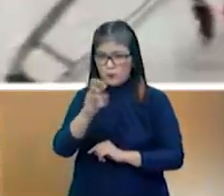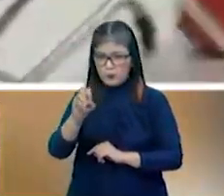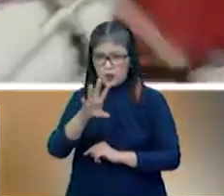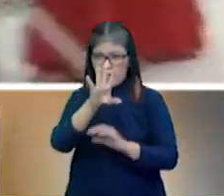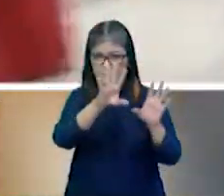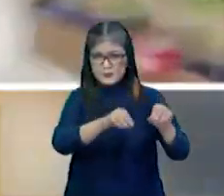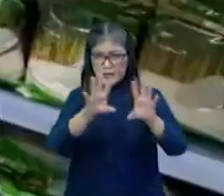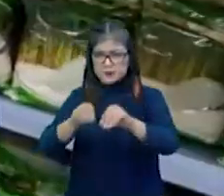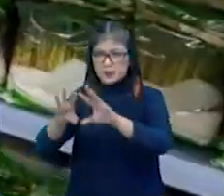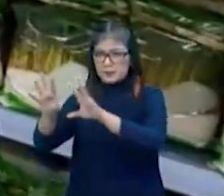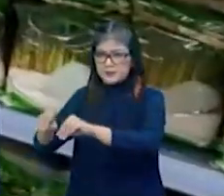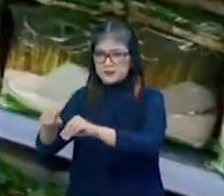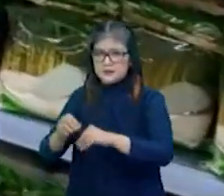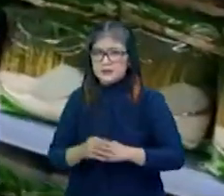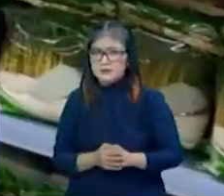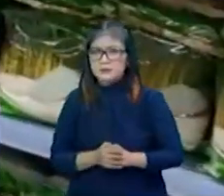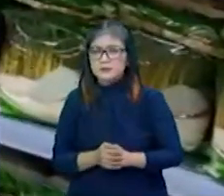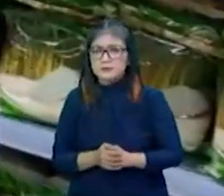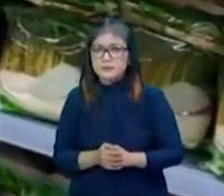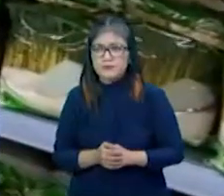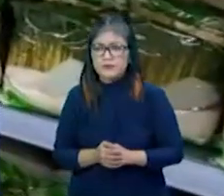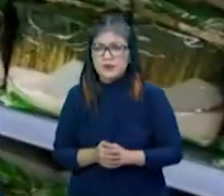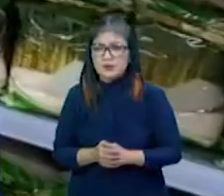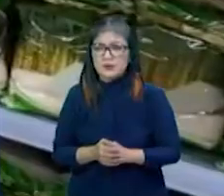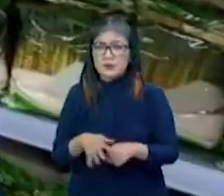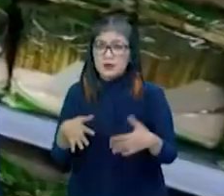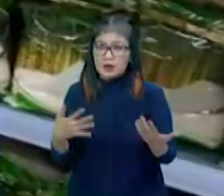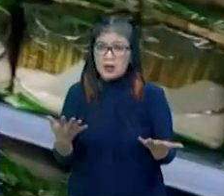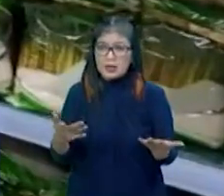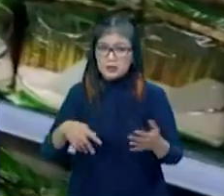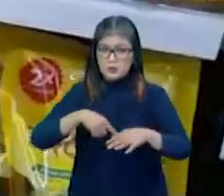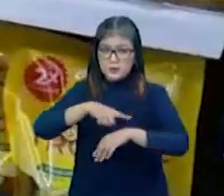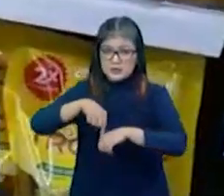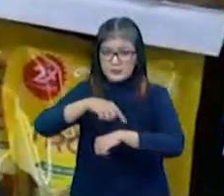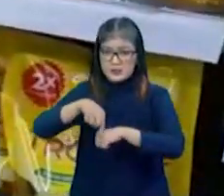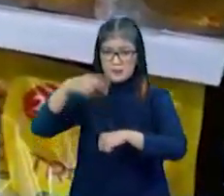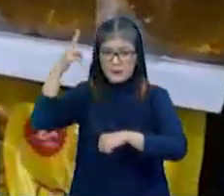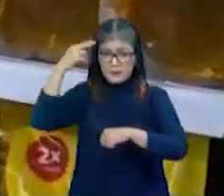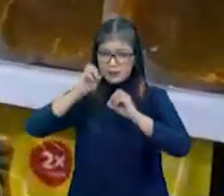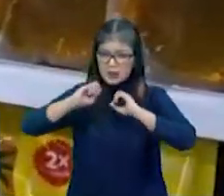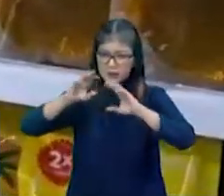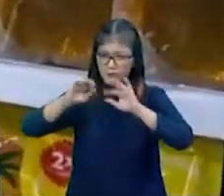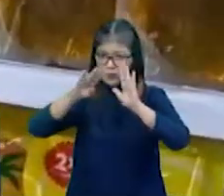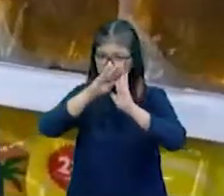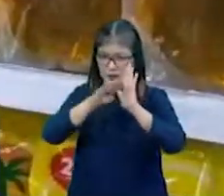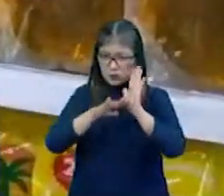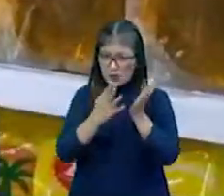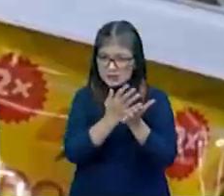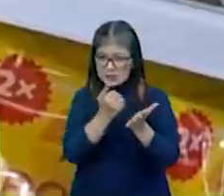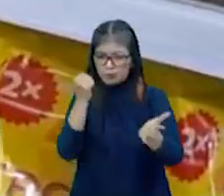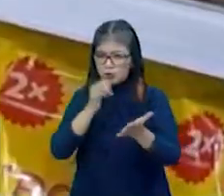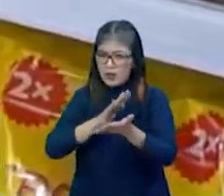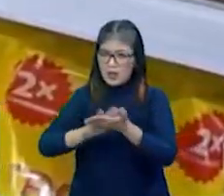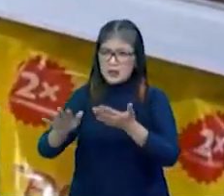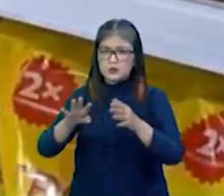harganya mahal. Beberapa jam setelah pemerintah mengumumkan harga eceran tertinggi minyak goreng dicabut, minyak goreng penuh mengisi